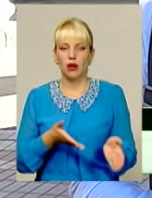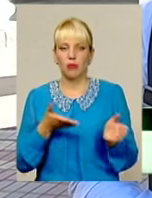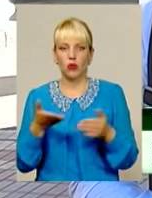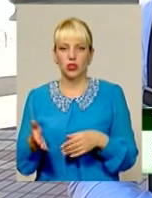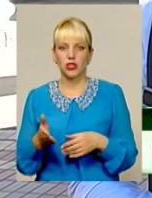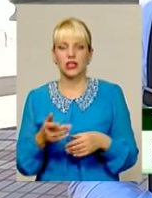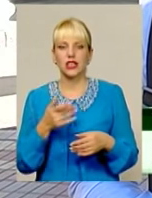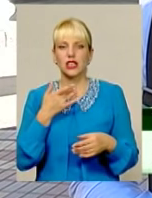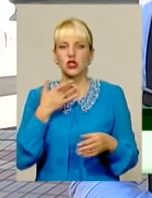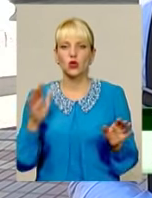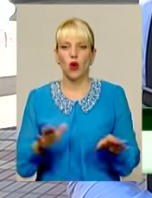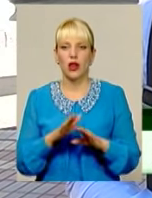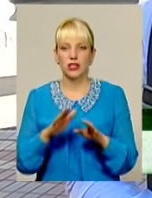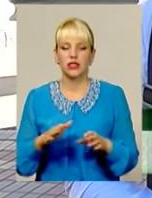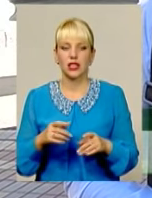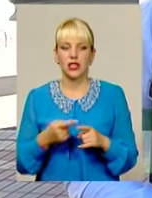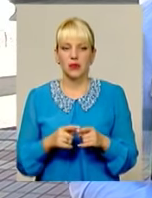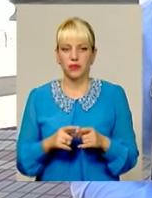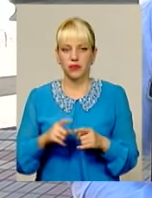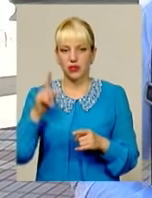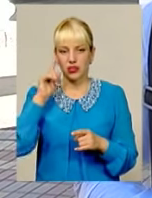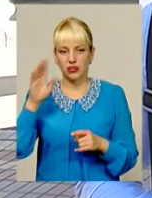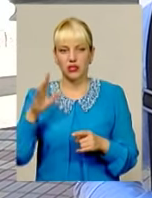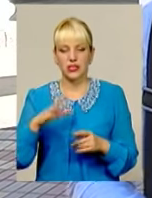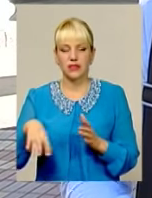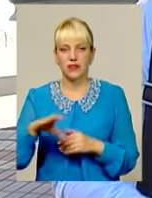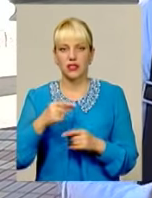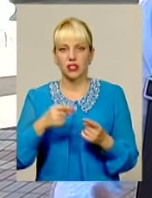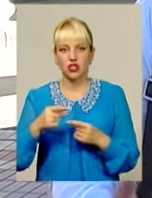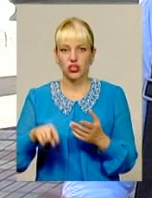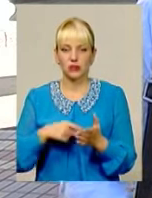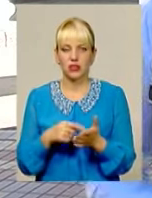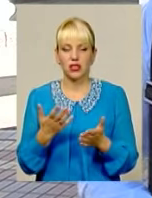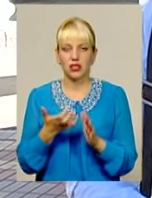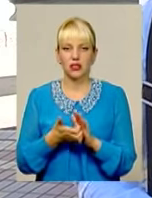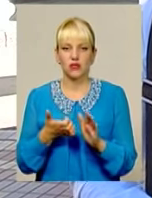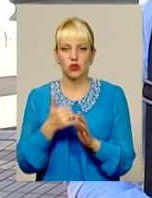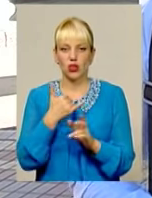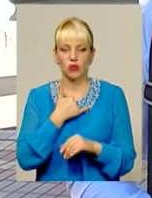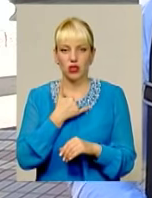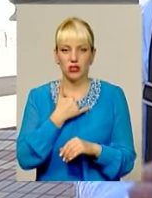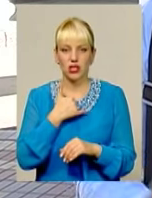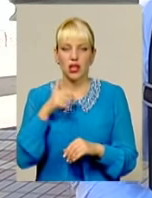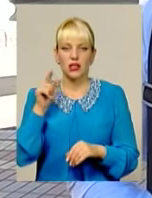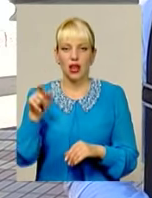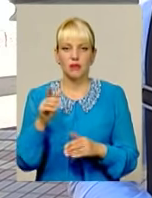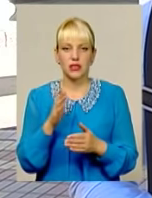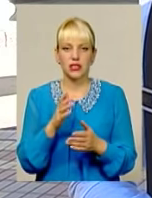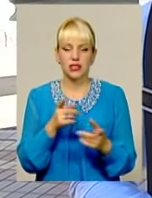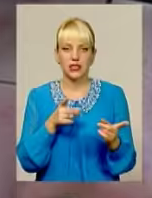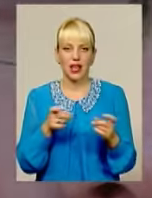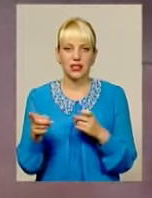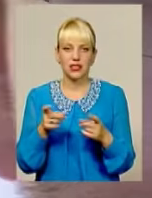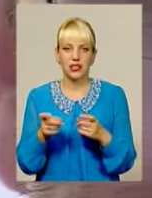провідні солісти з інших міст, яких не вистачає у нас. Там задійний симфонічний